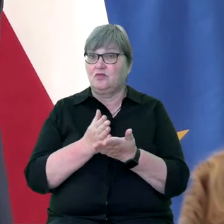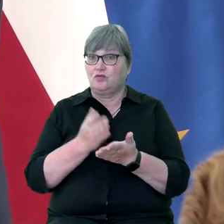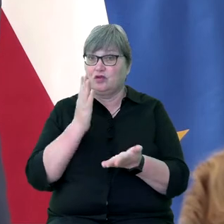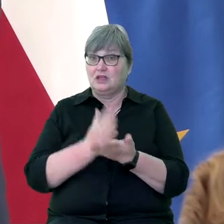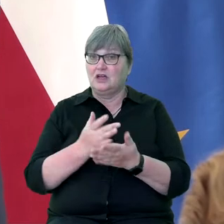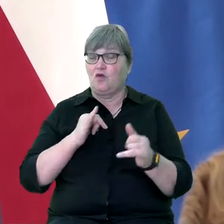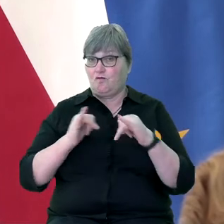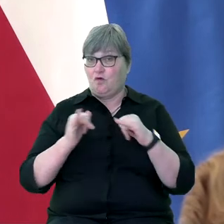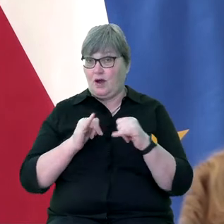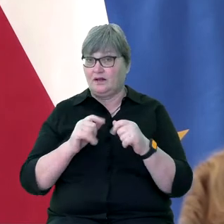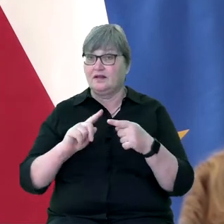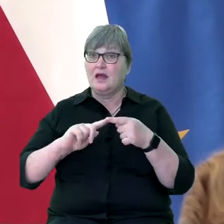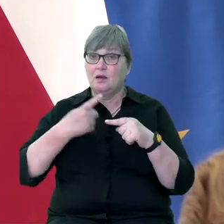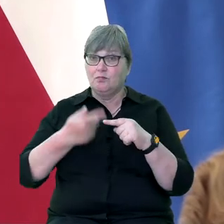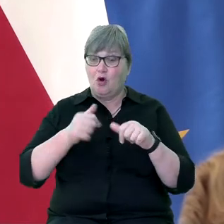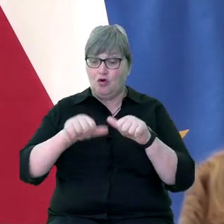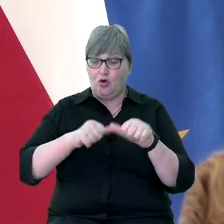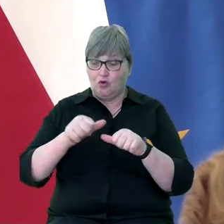roku